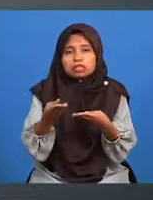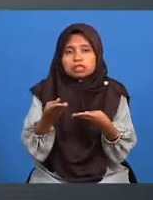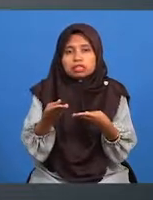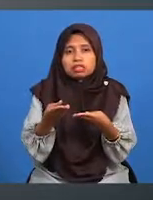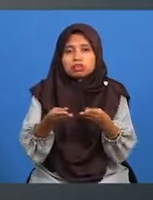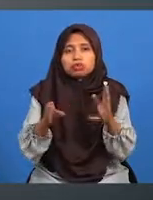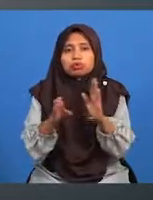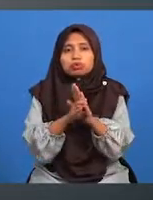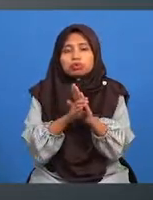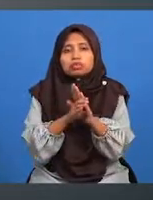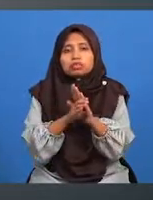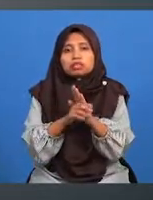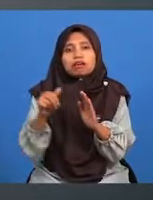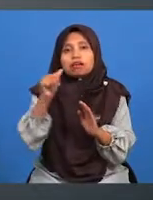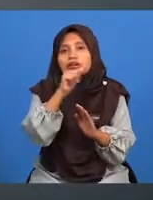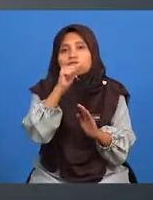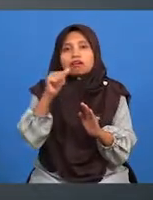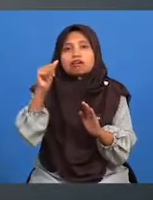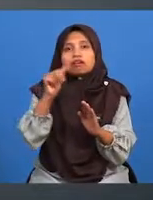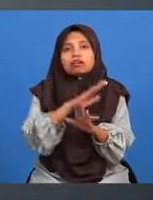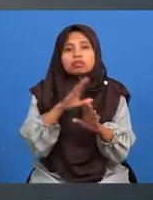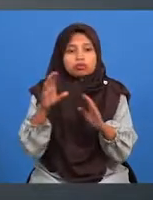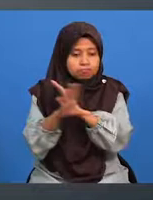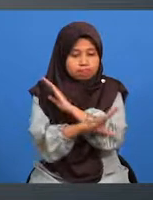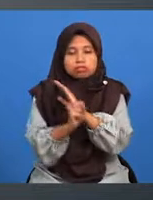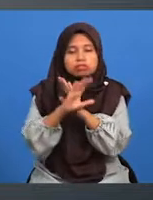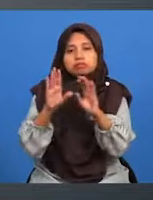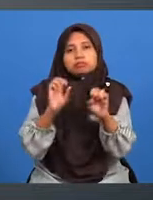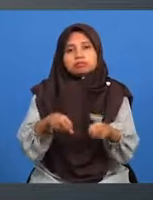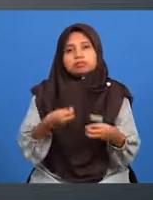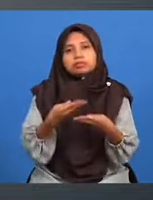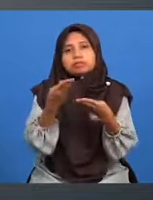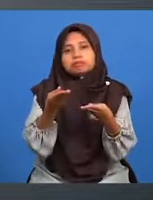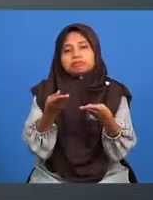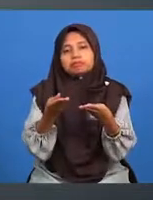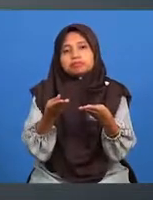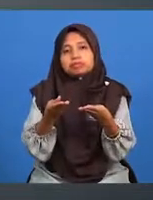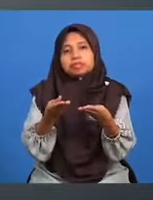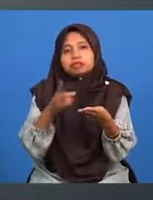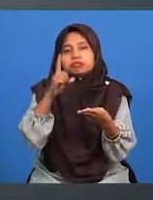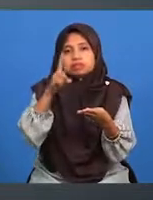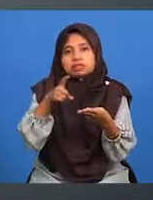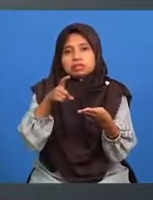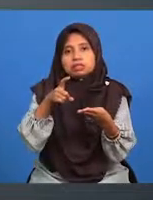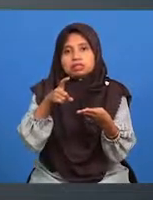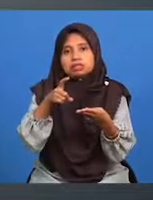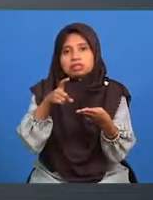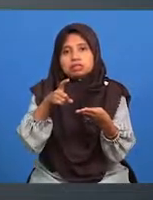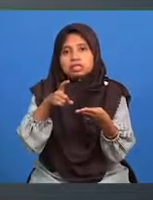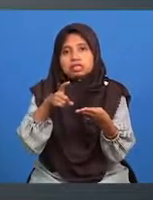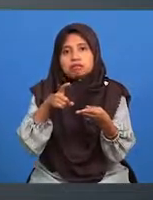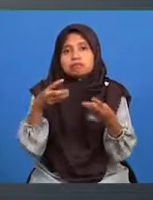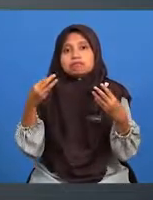seperti arak dan harta yang dicuri. Manakala syarat ketiga ialah harta ini mestilah